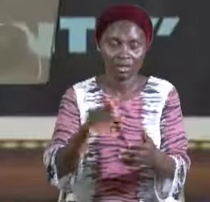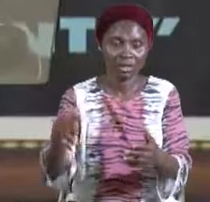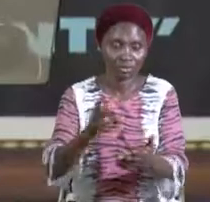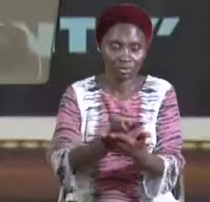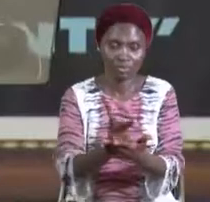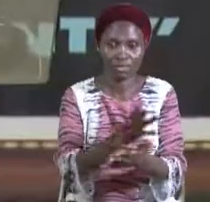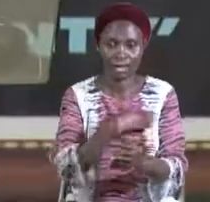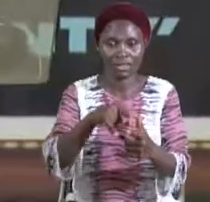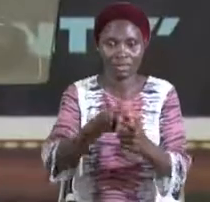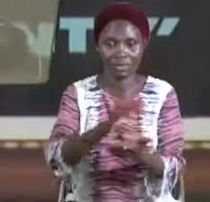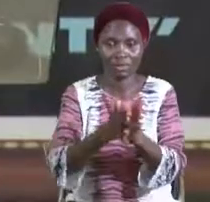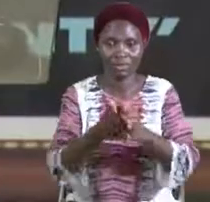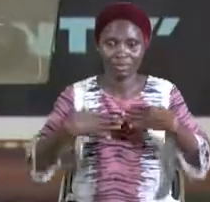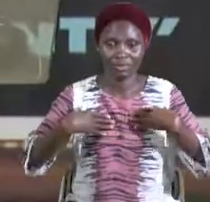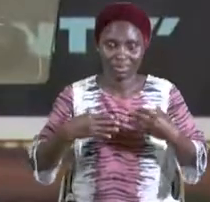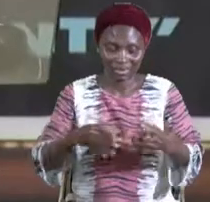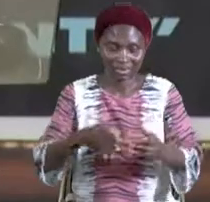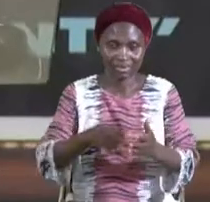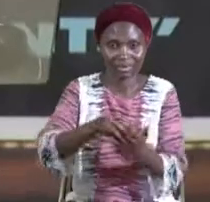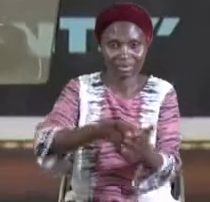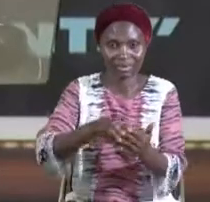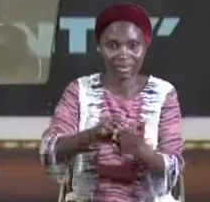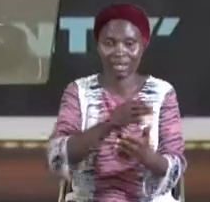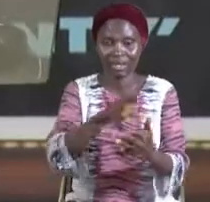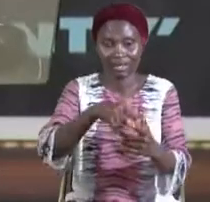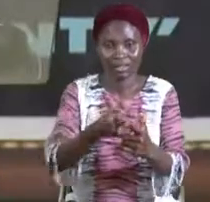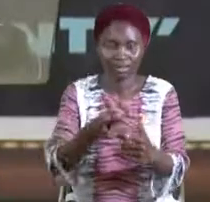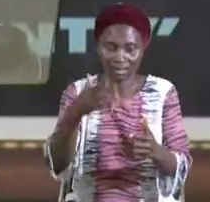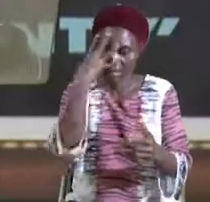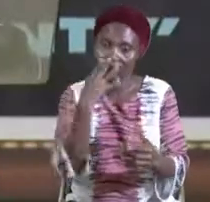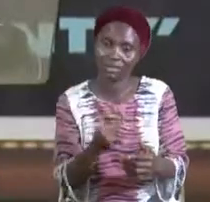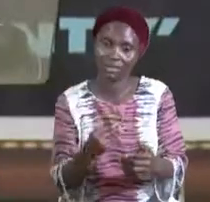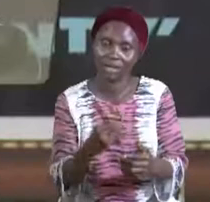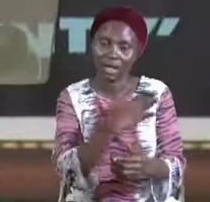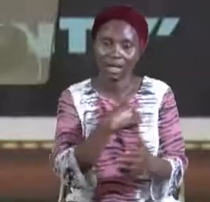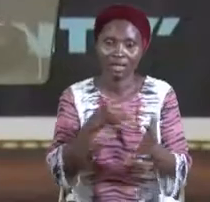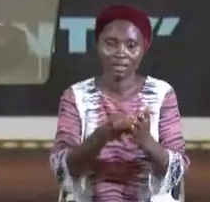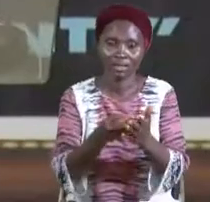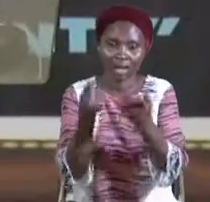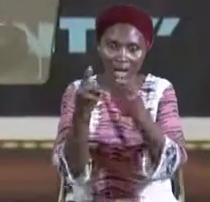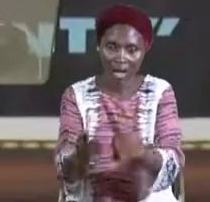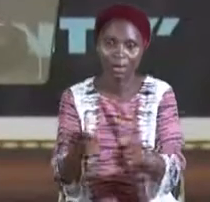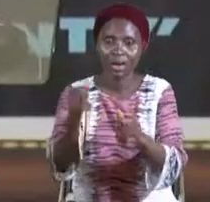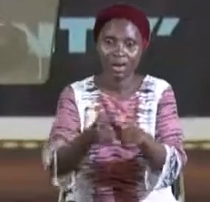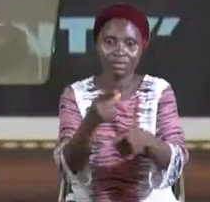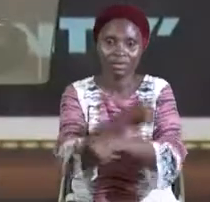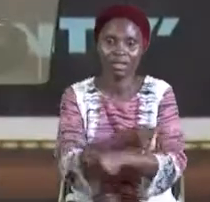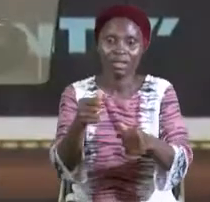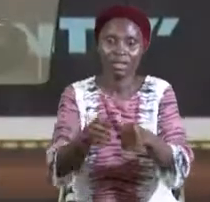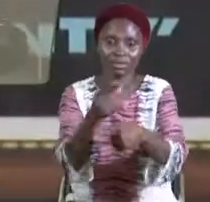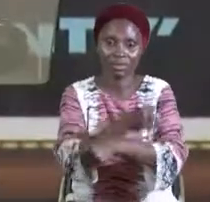sont tellement fatigués, ils s'endorment. Et ça se répète chaque jour comme ça. Jusqu'à ce que ils